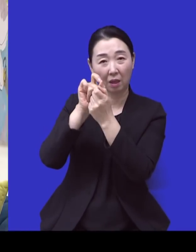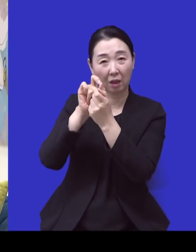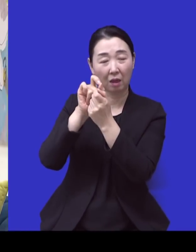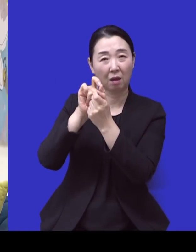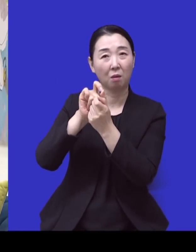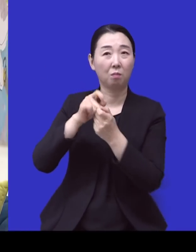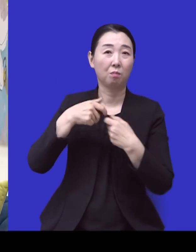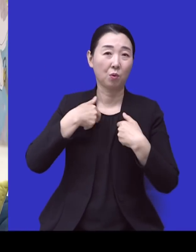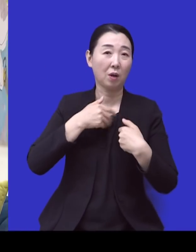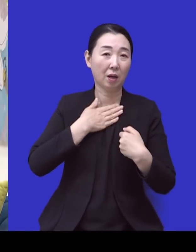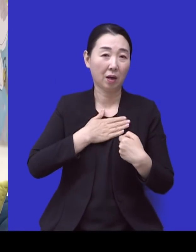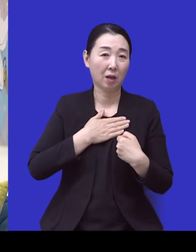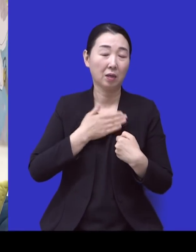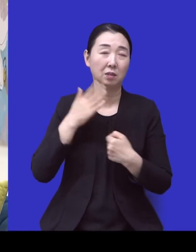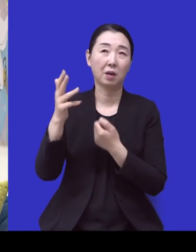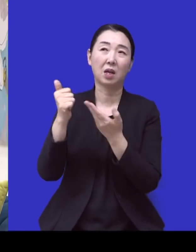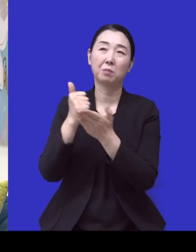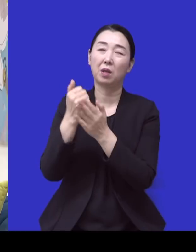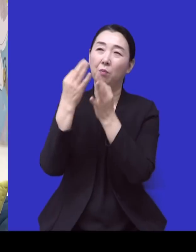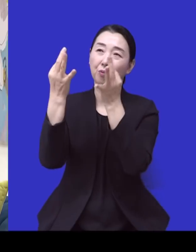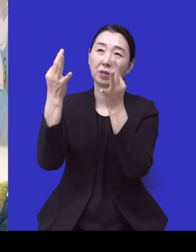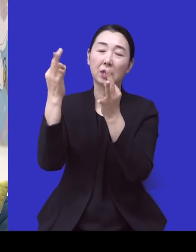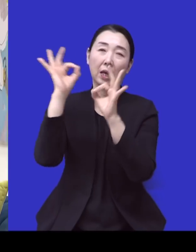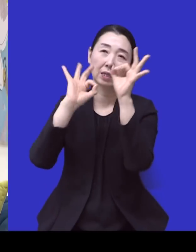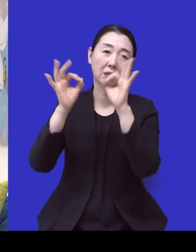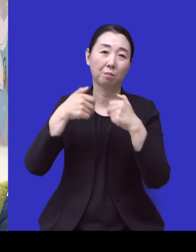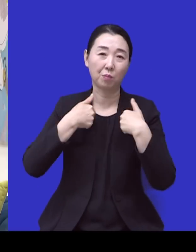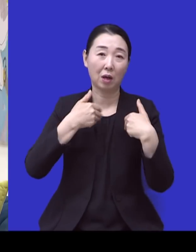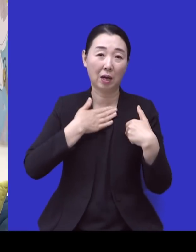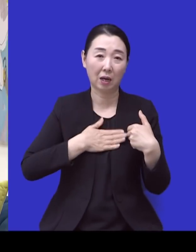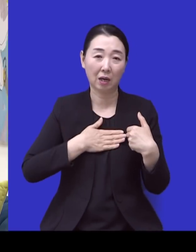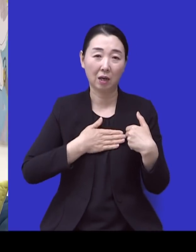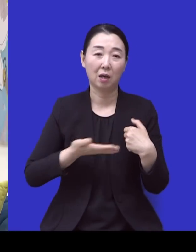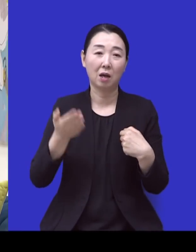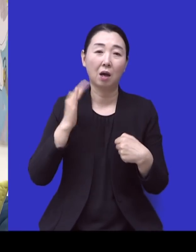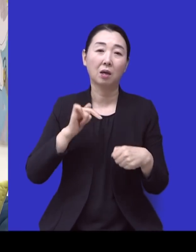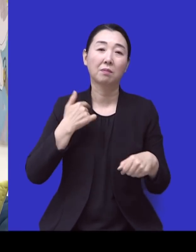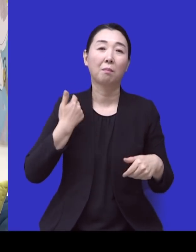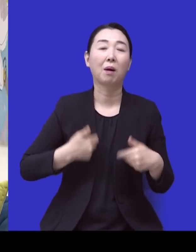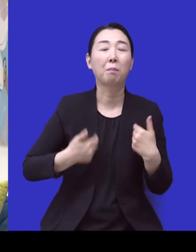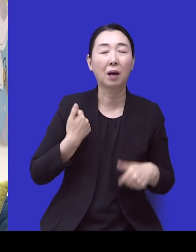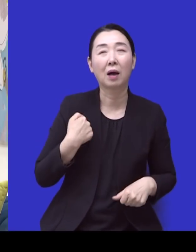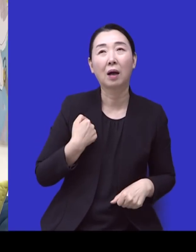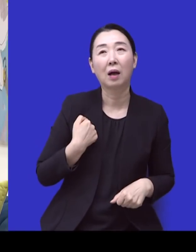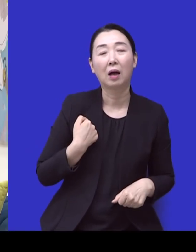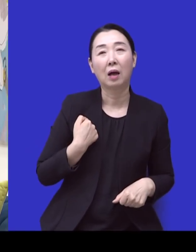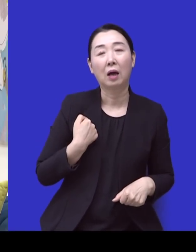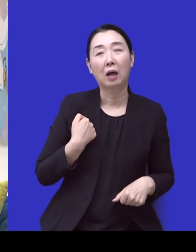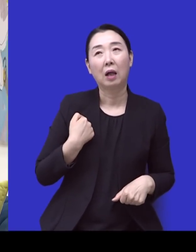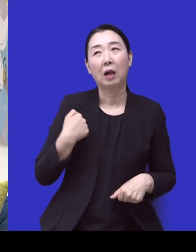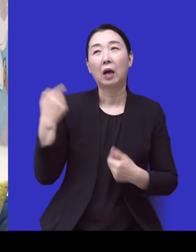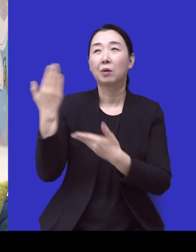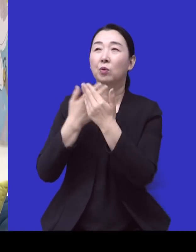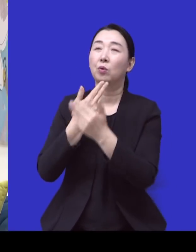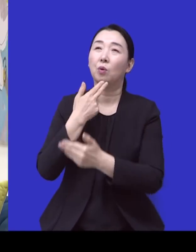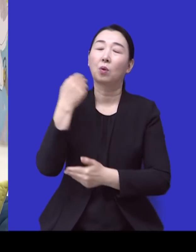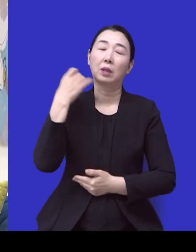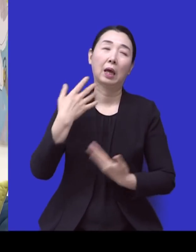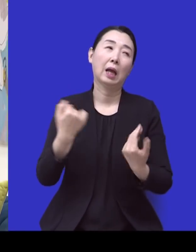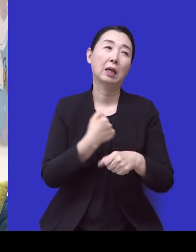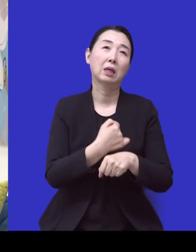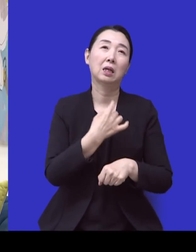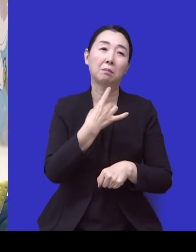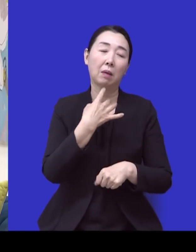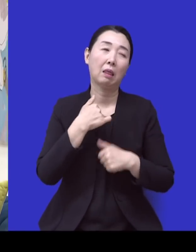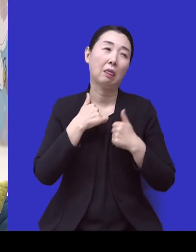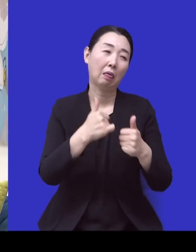알고 있었고 예. 지금 내가 하나님 부르짖어야 된다는 걸 알고 있었지만 너무 바빠서 그렇게 안 하고 그냥 진짜 제 할 일만 하고